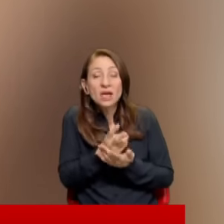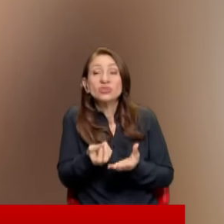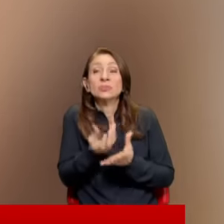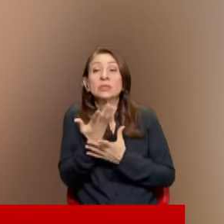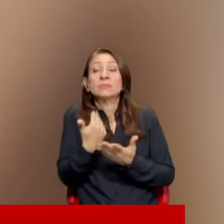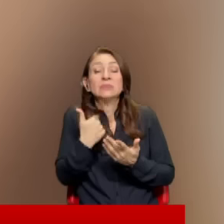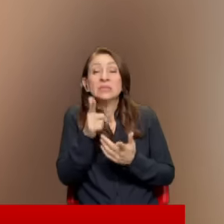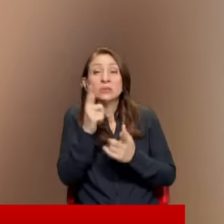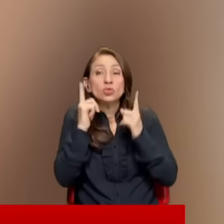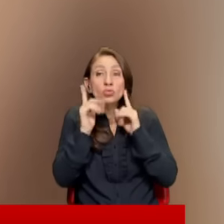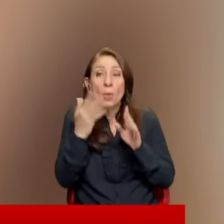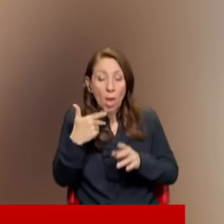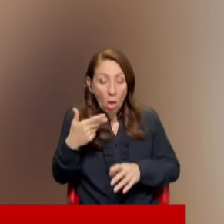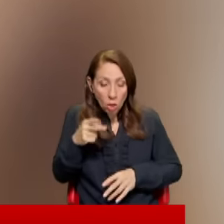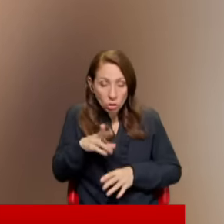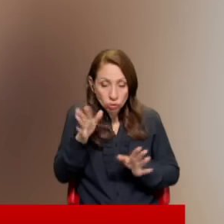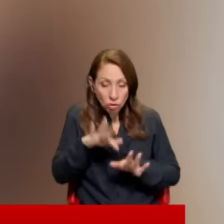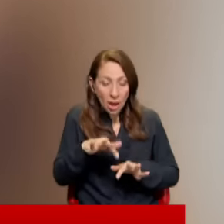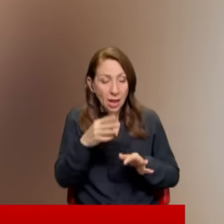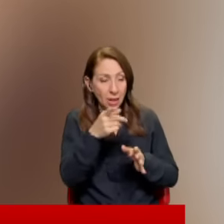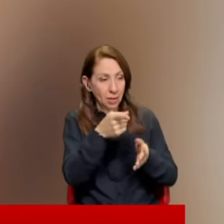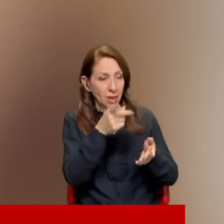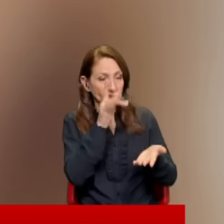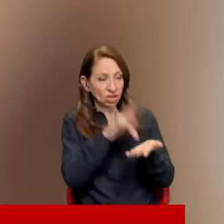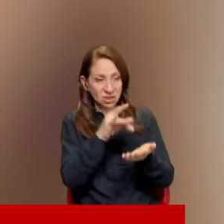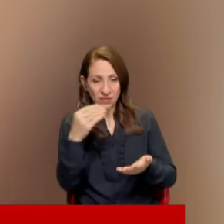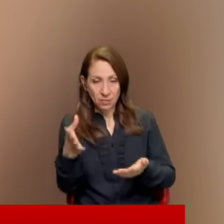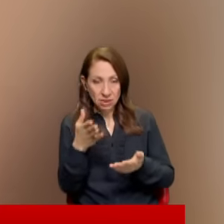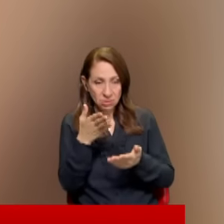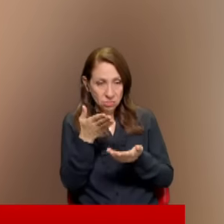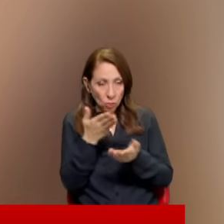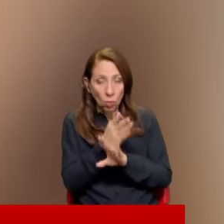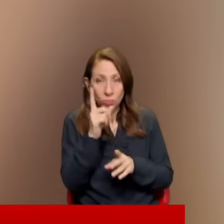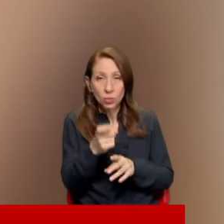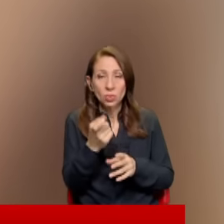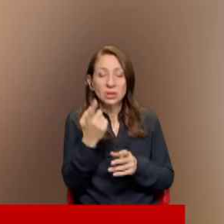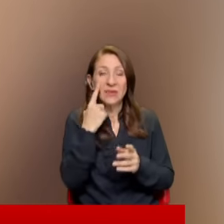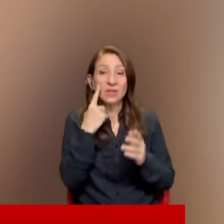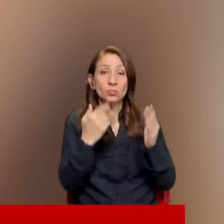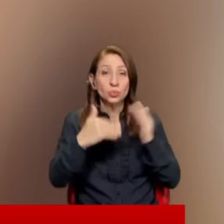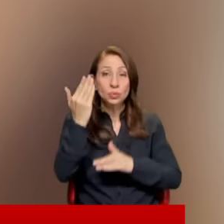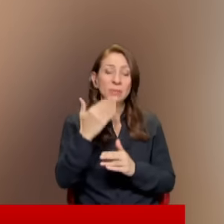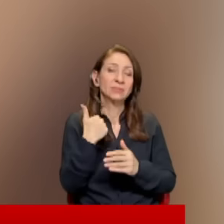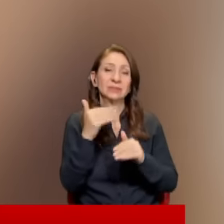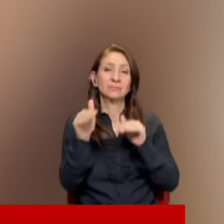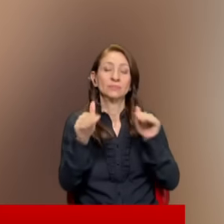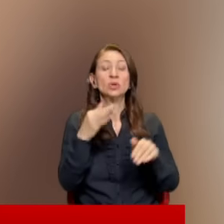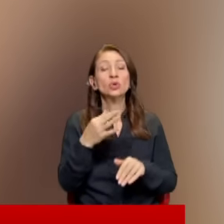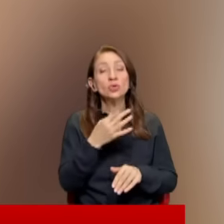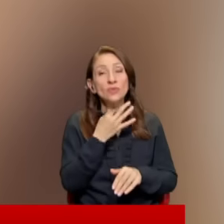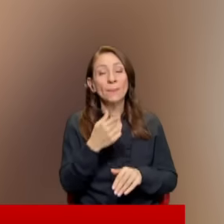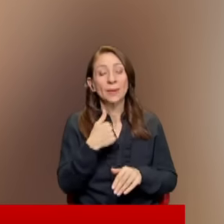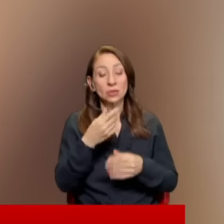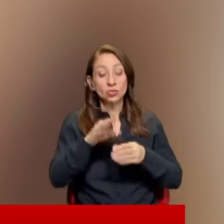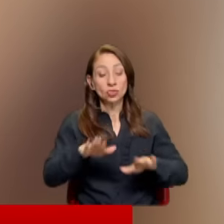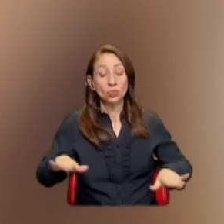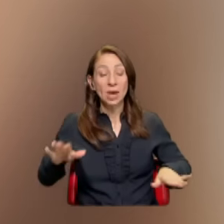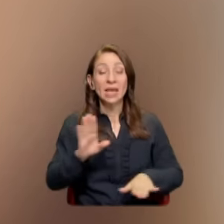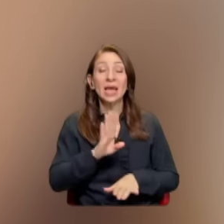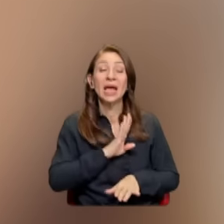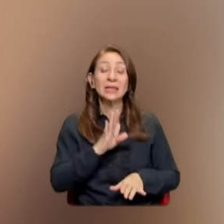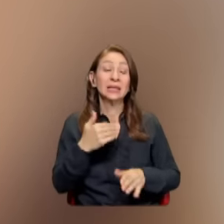sesimiz neden duyulmuyor öldükten sonra gelen Adalet Adalet değildir Devlet Büyükleri sesleniyorum lütfen bana ve çocuğuma